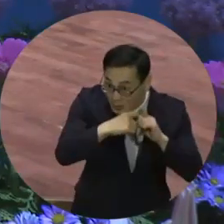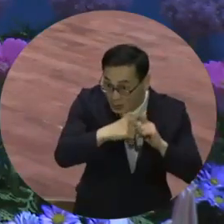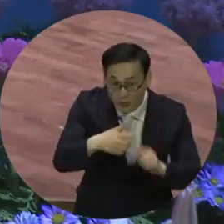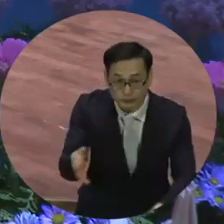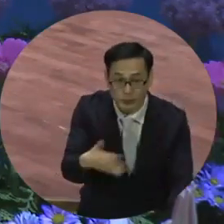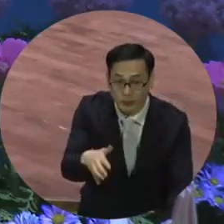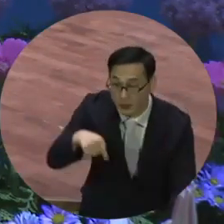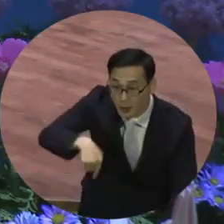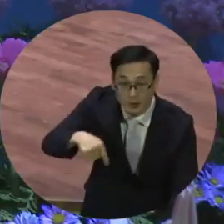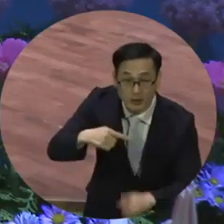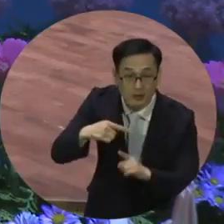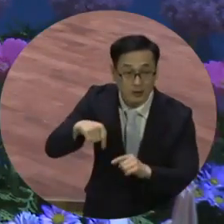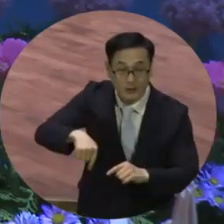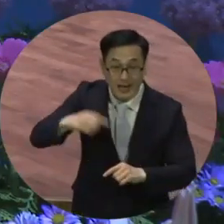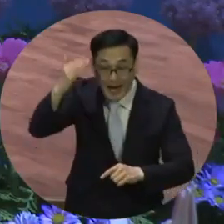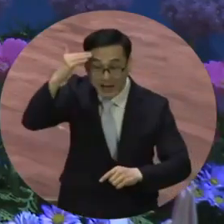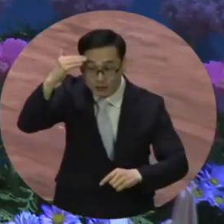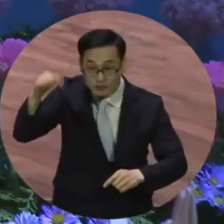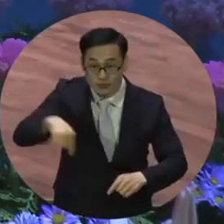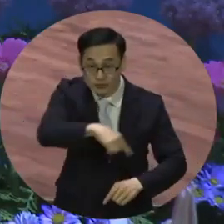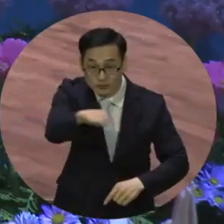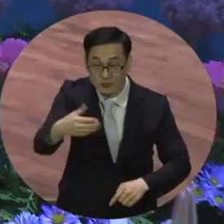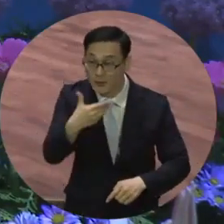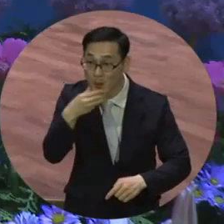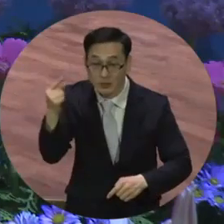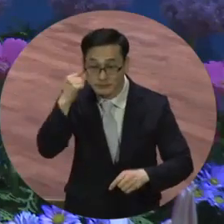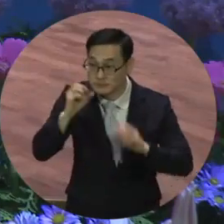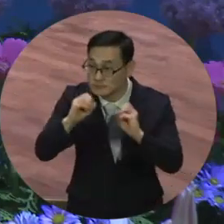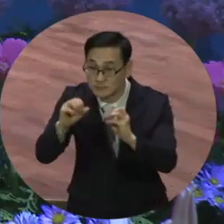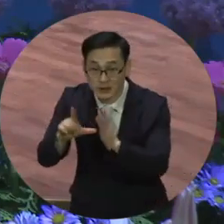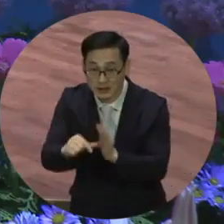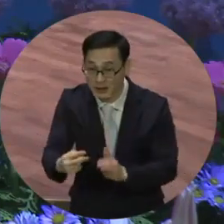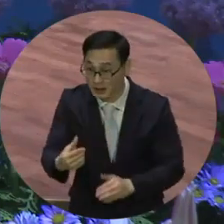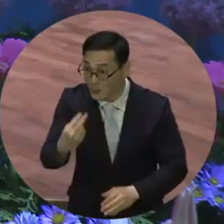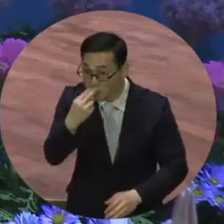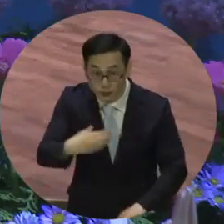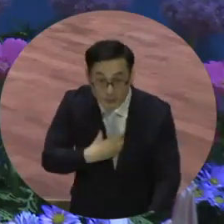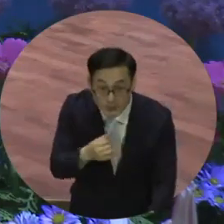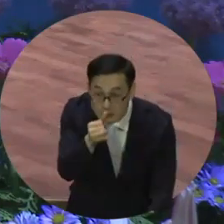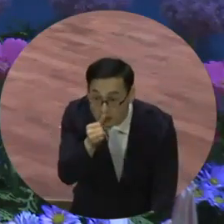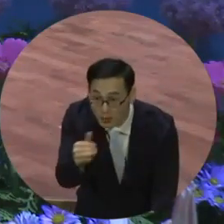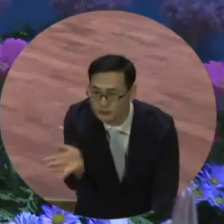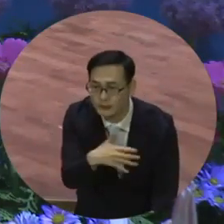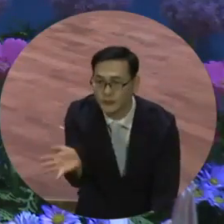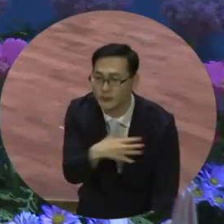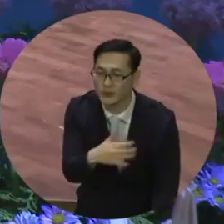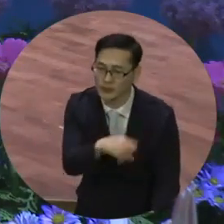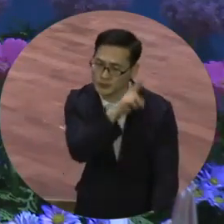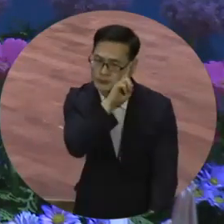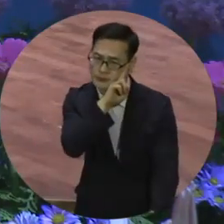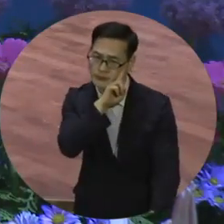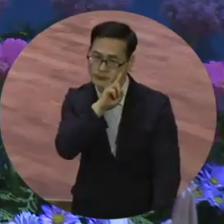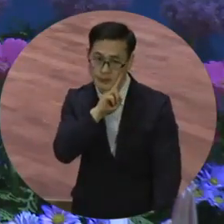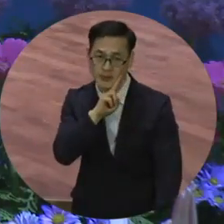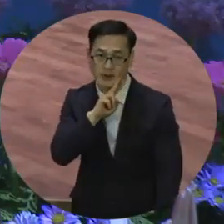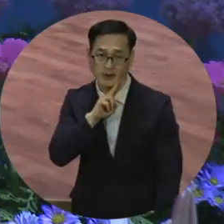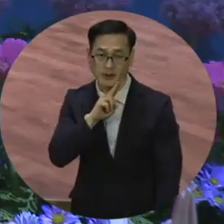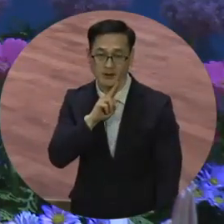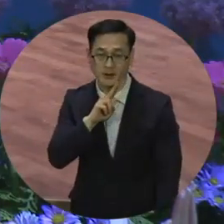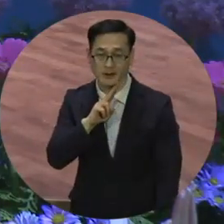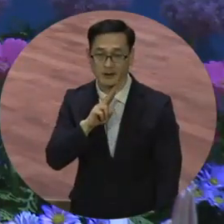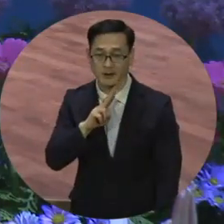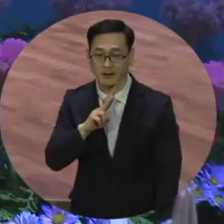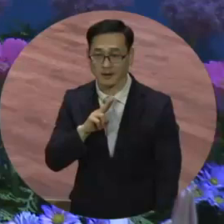거리가 뭔 소리지요. 지금 요즘 신앙생활하고는. 그러니까 복음 운동을